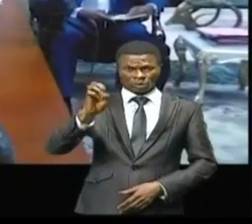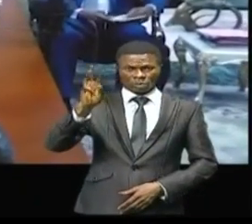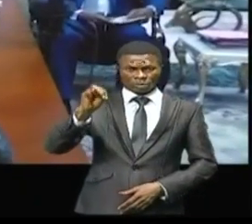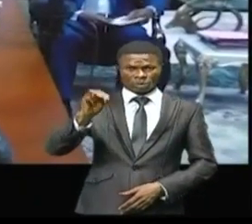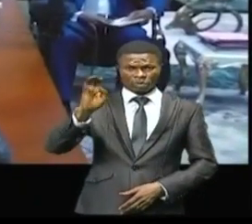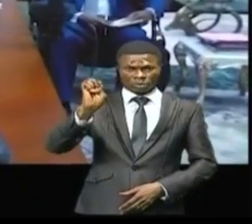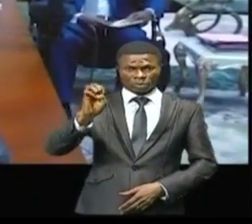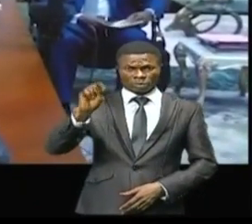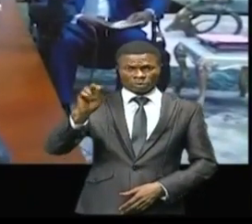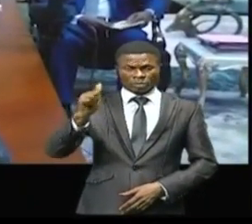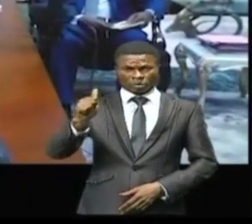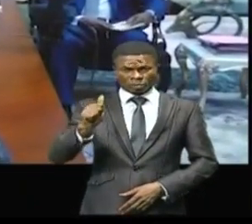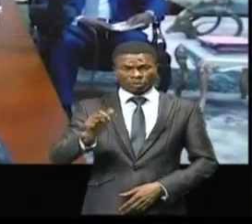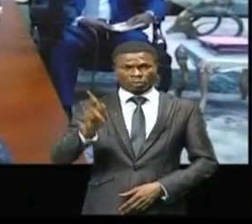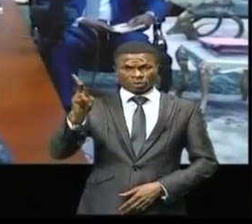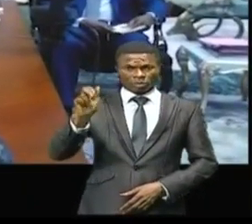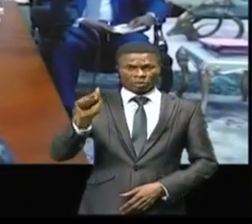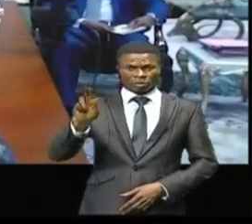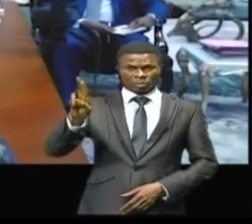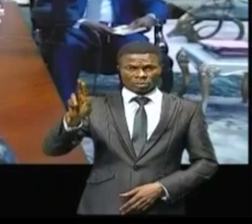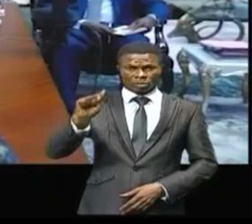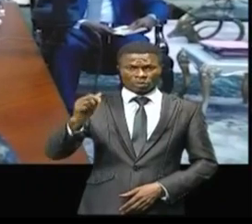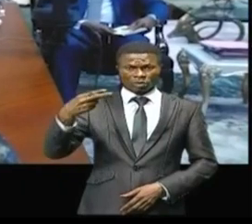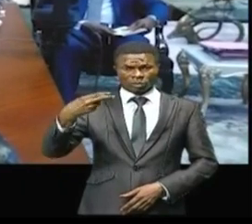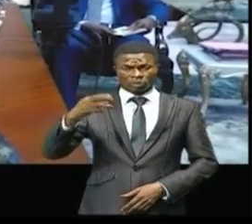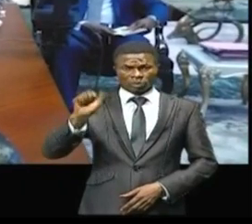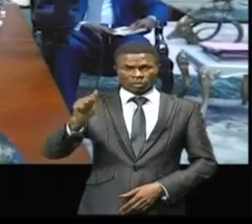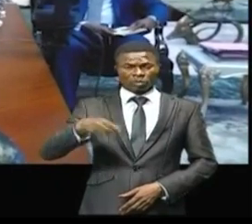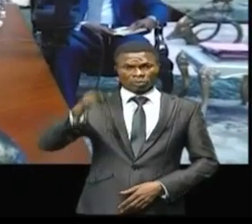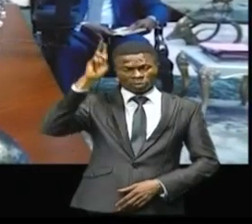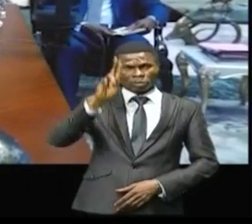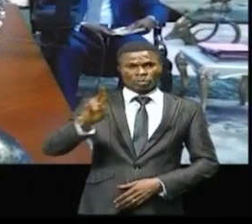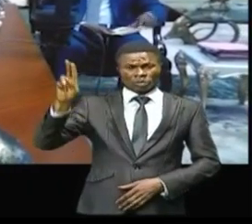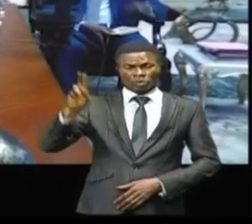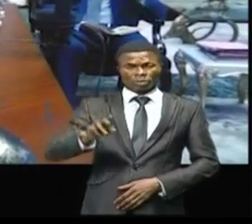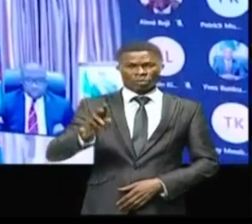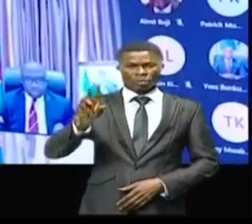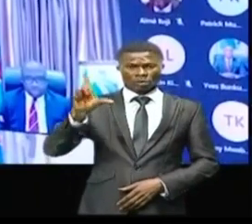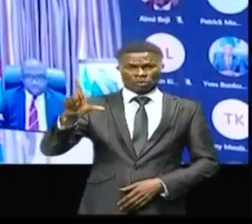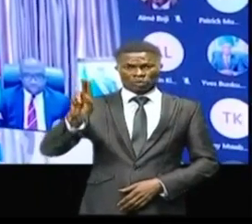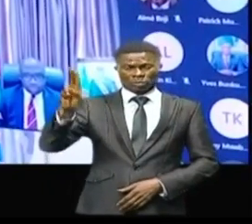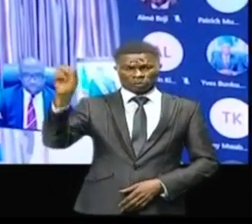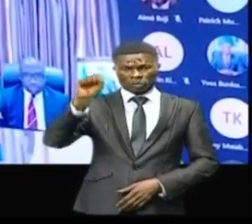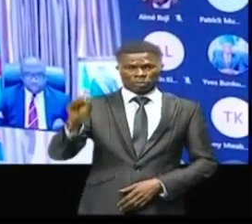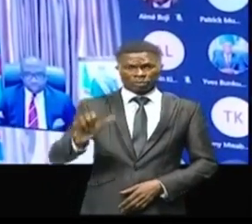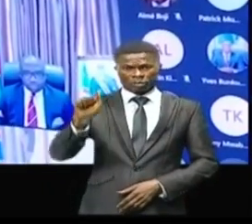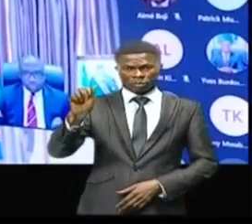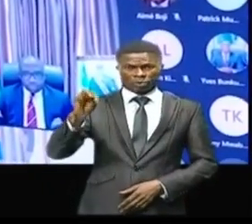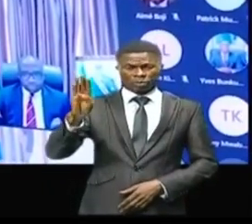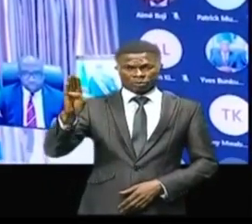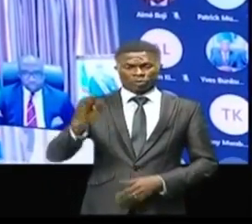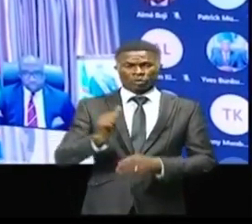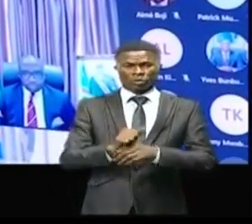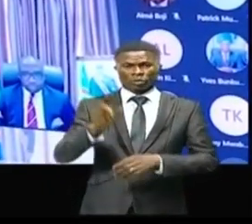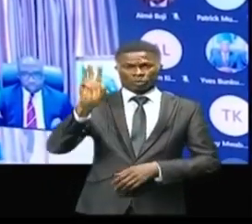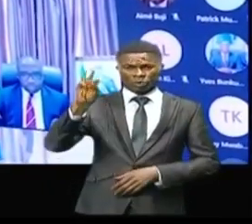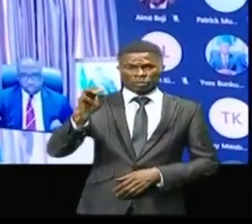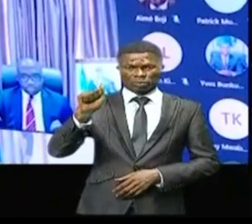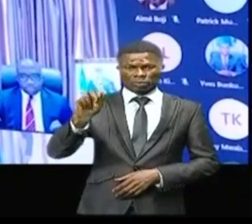Bangui des carottes dans le Nord Bangui de Luxembourg dans le sanguru de Manon nos